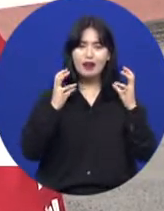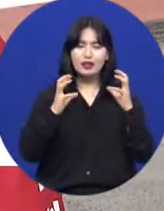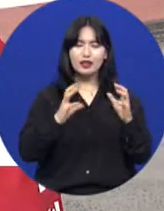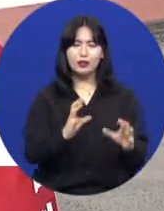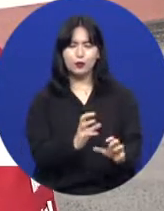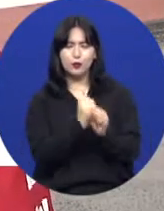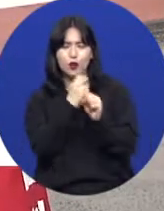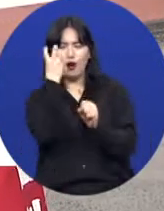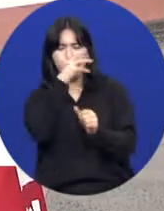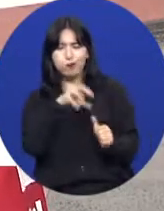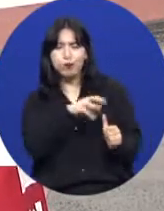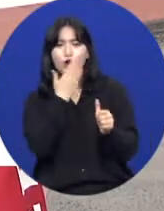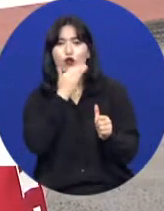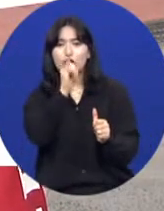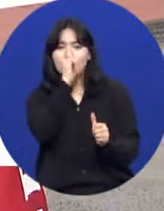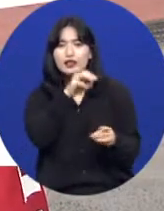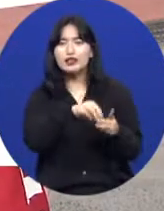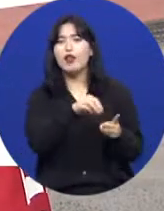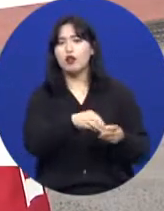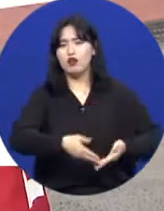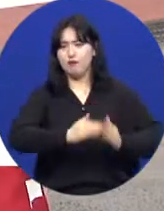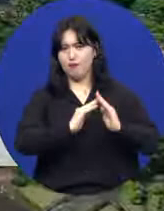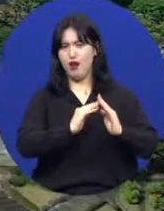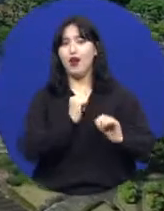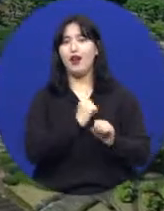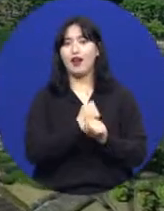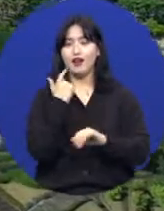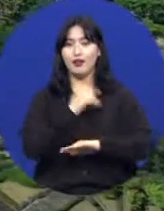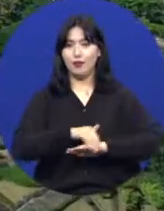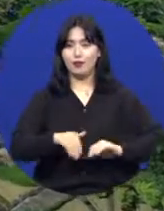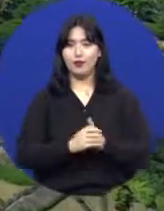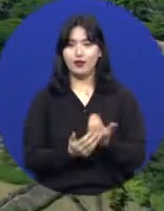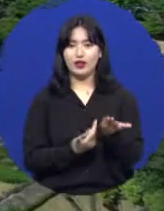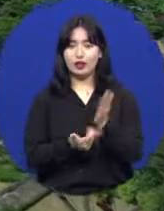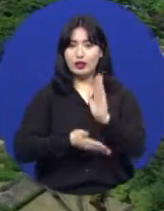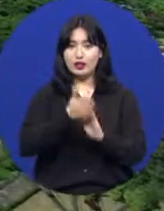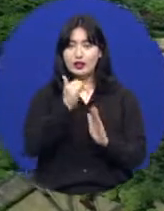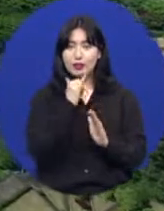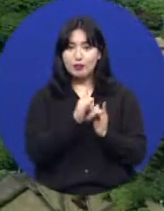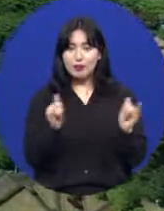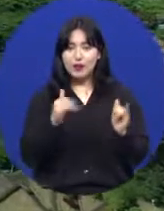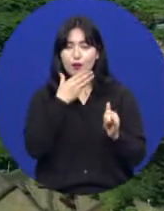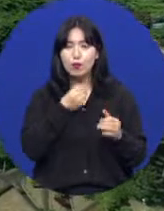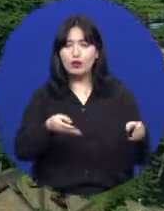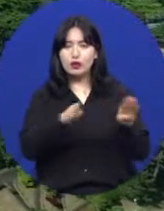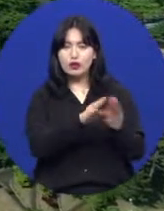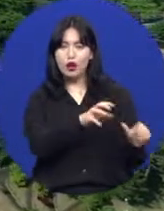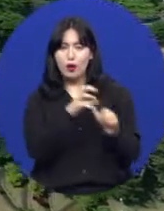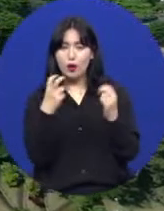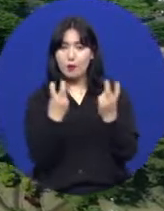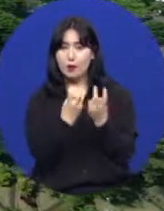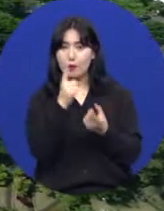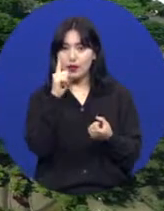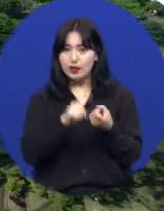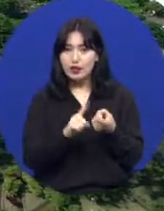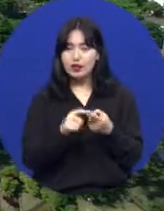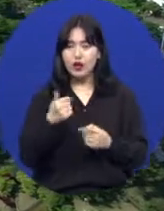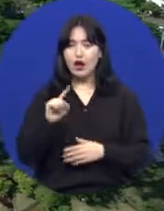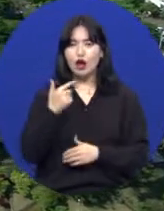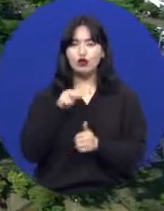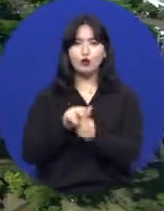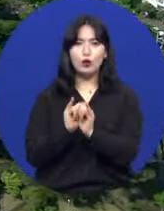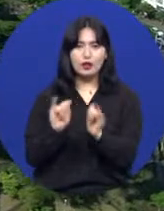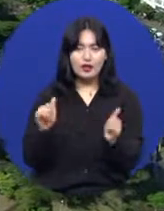통합 돌봄 센터를 이렇게 유치하려고. 제주 시민복지타운 활용 방안과 관련해 한동수